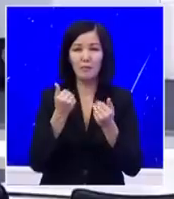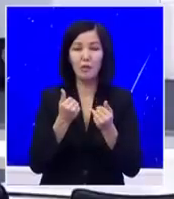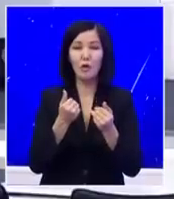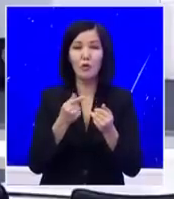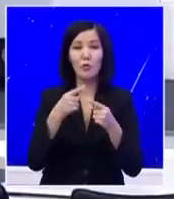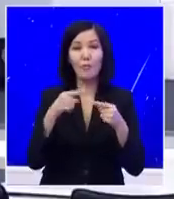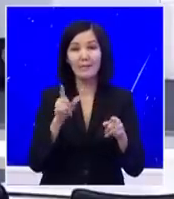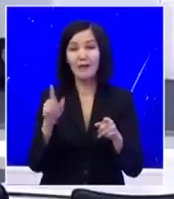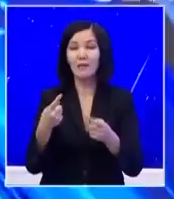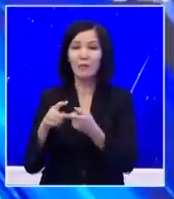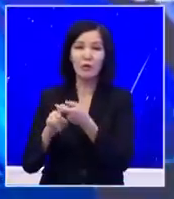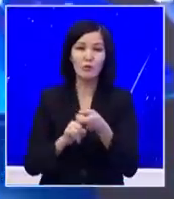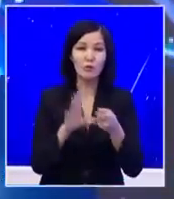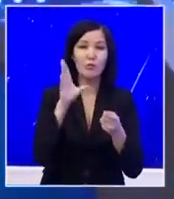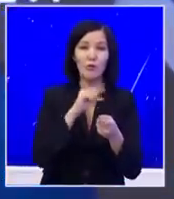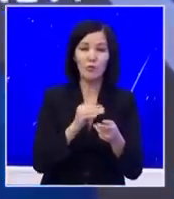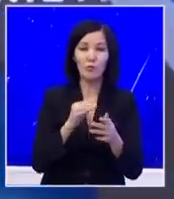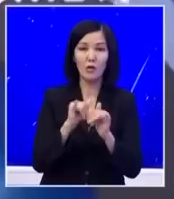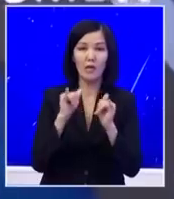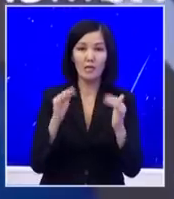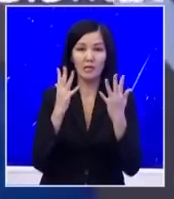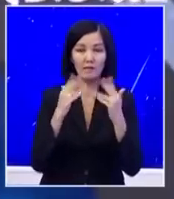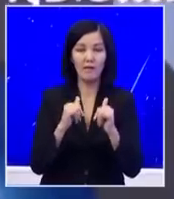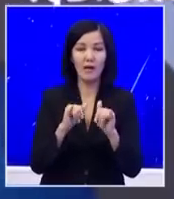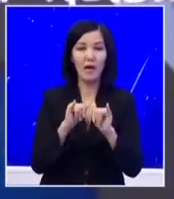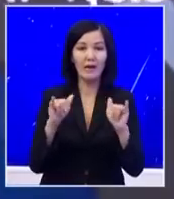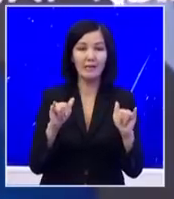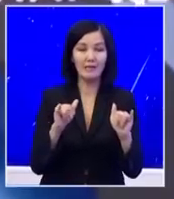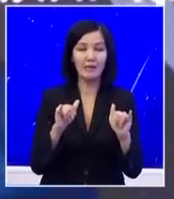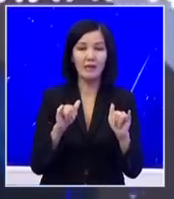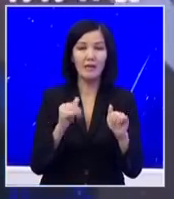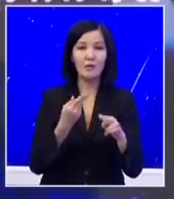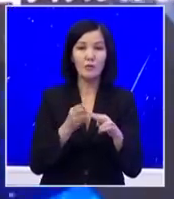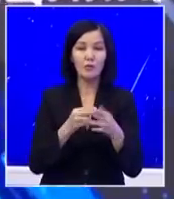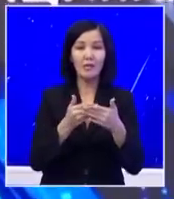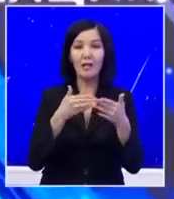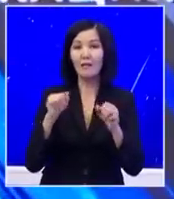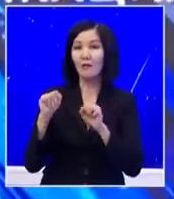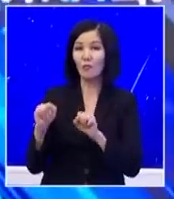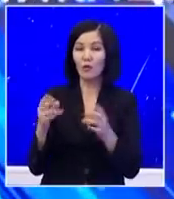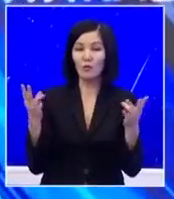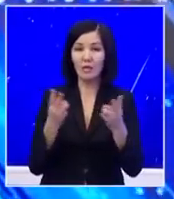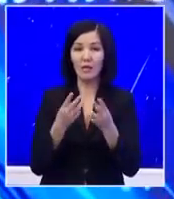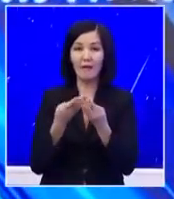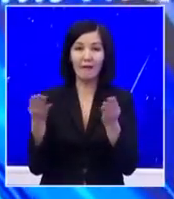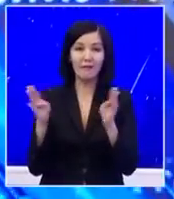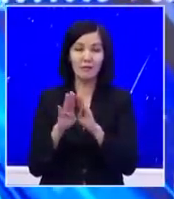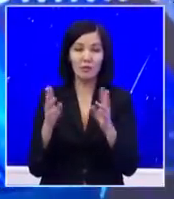жұқтыру науқастардың өсім көріп жатырмыз, бірақ оның себебі алдынан алу. Алдынан алып,